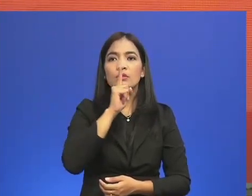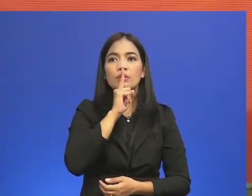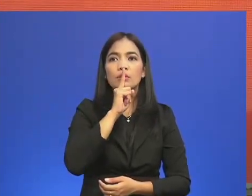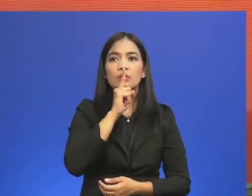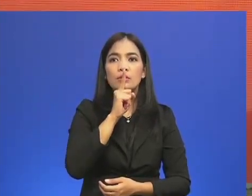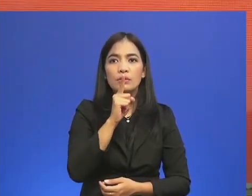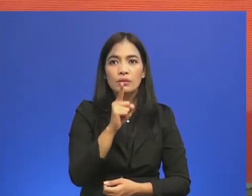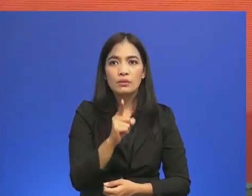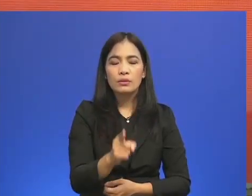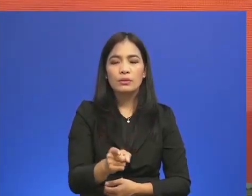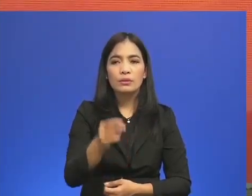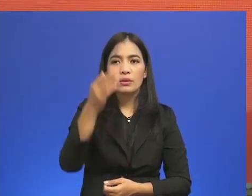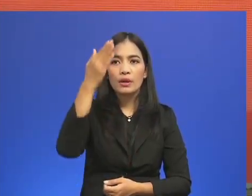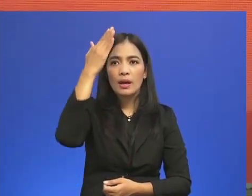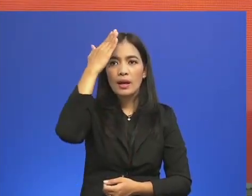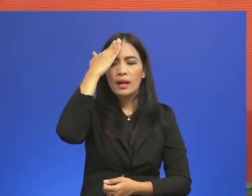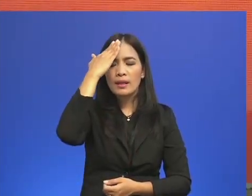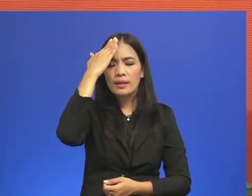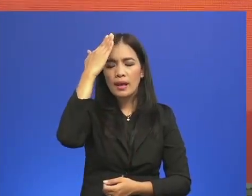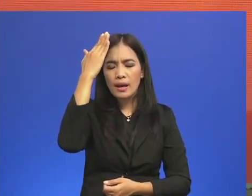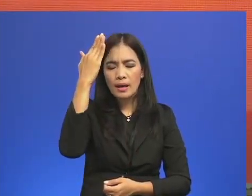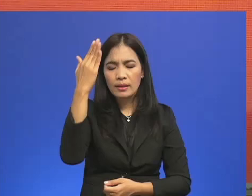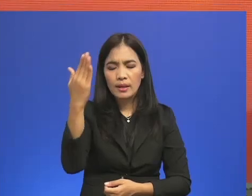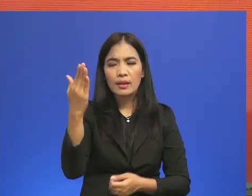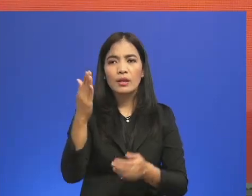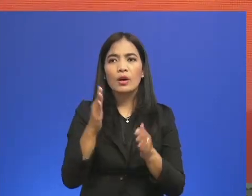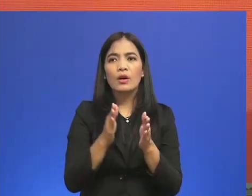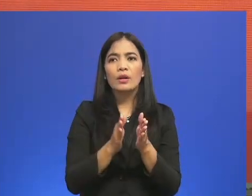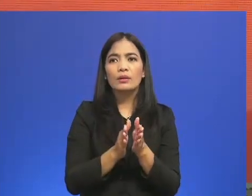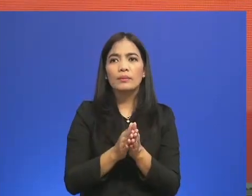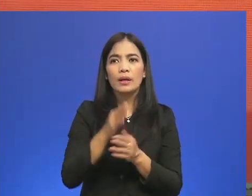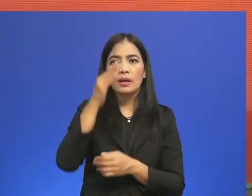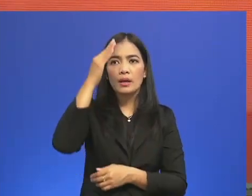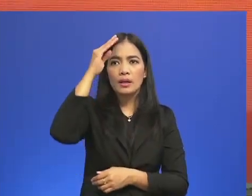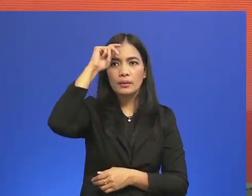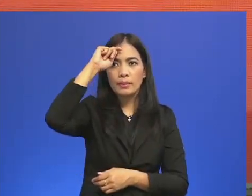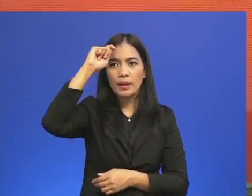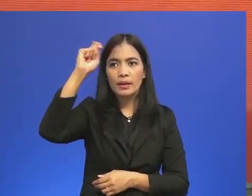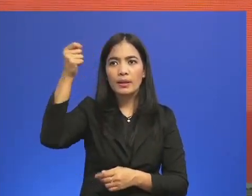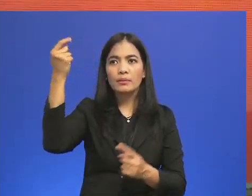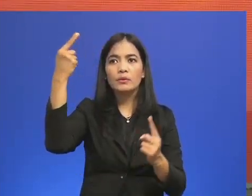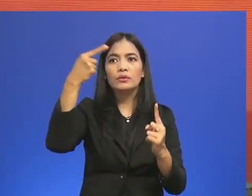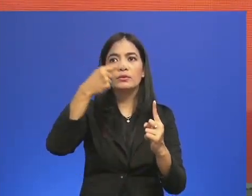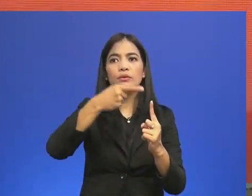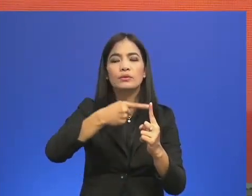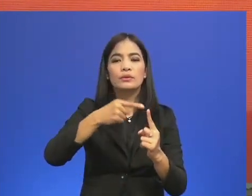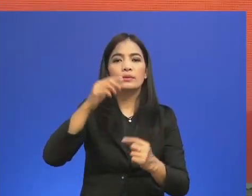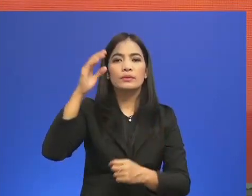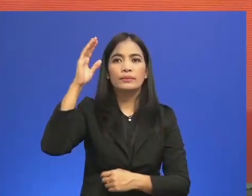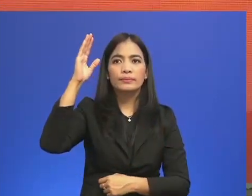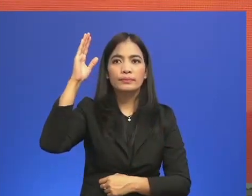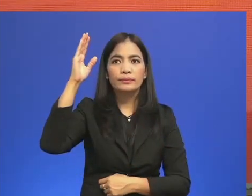yang sungguh taat dan hormat padamu,